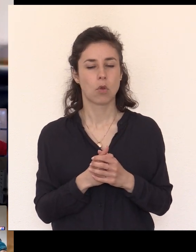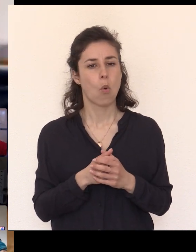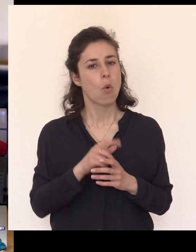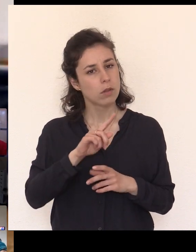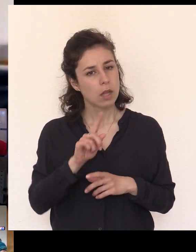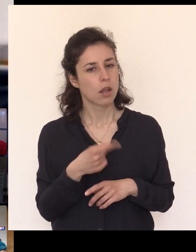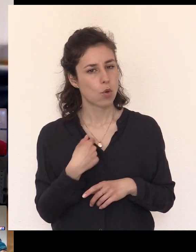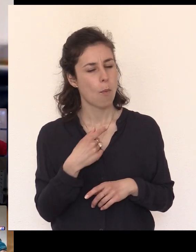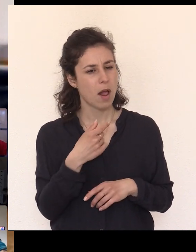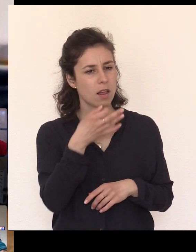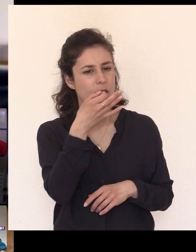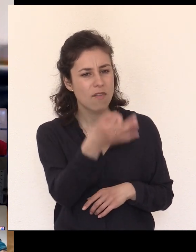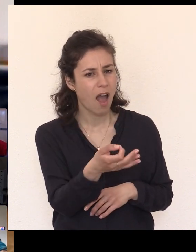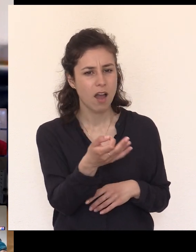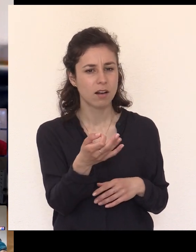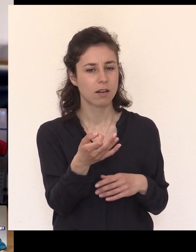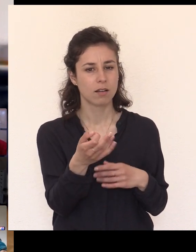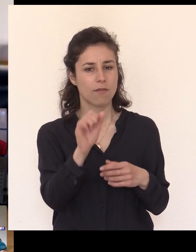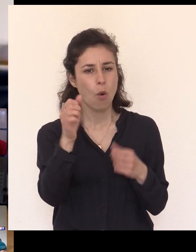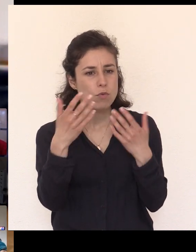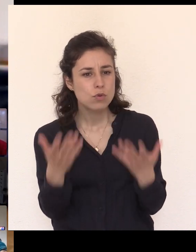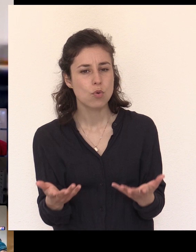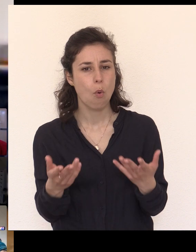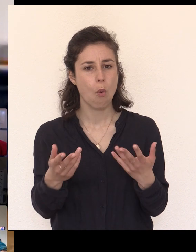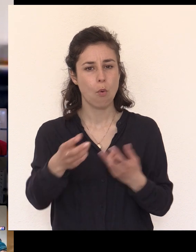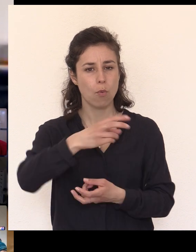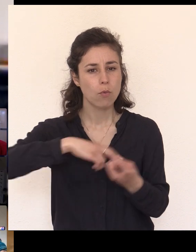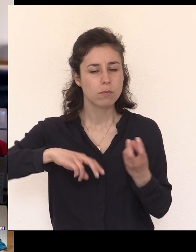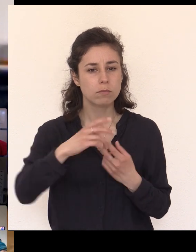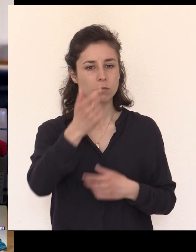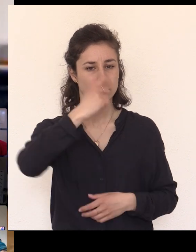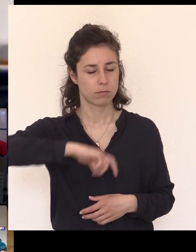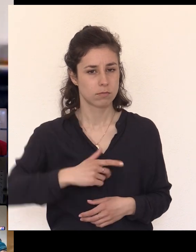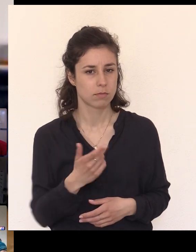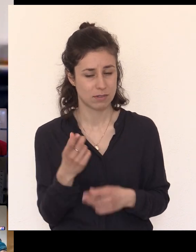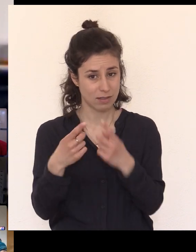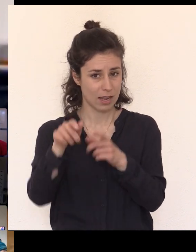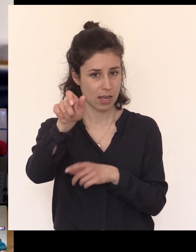nochmal gefragt, was das soll. Warum